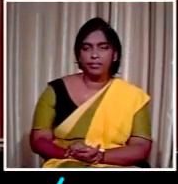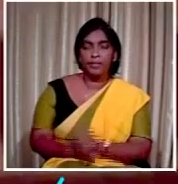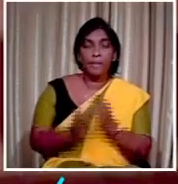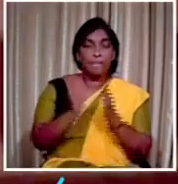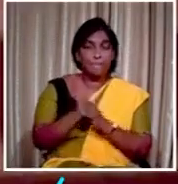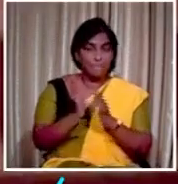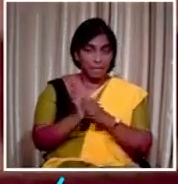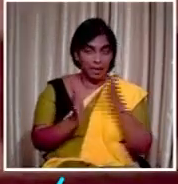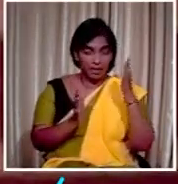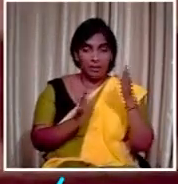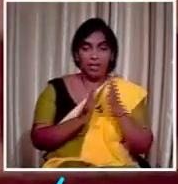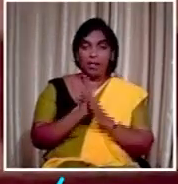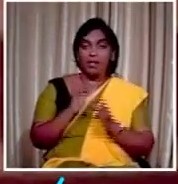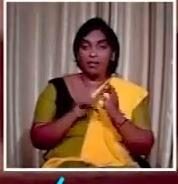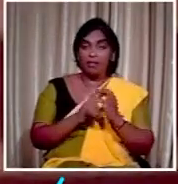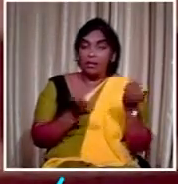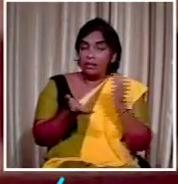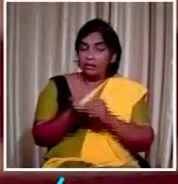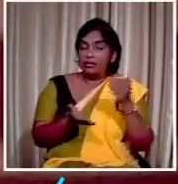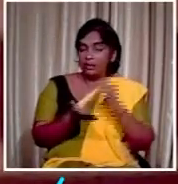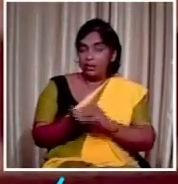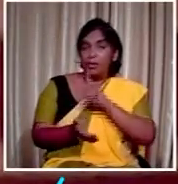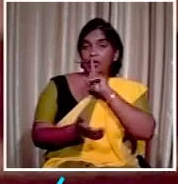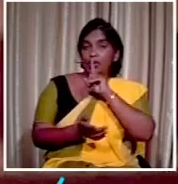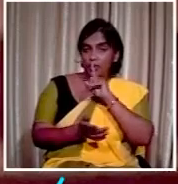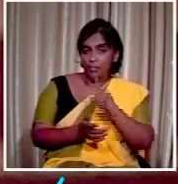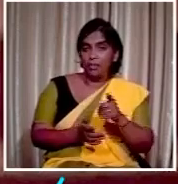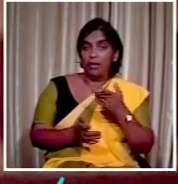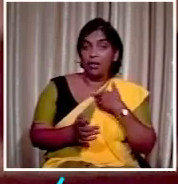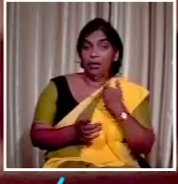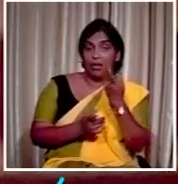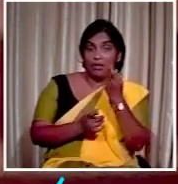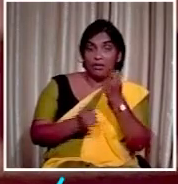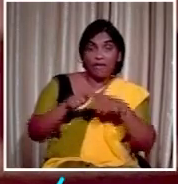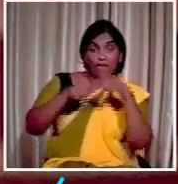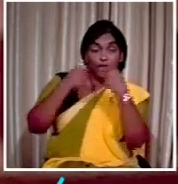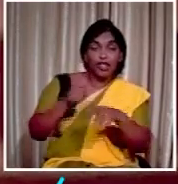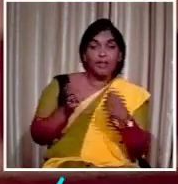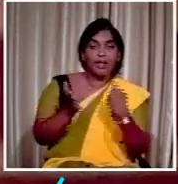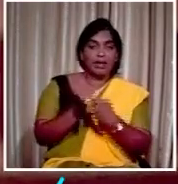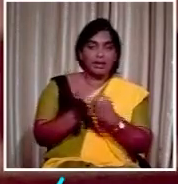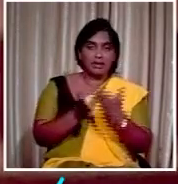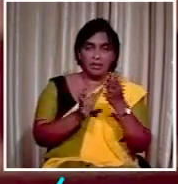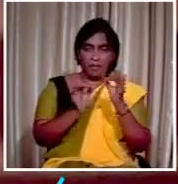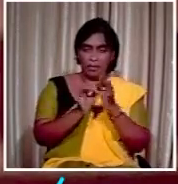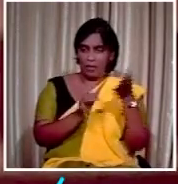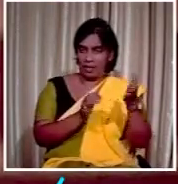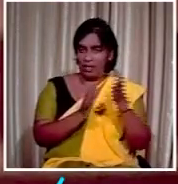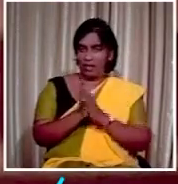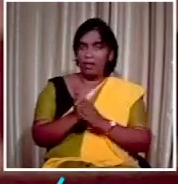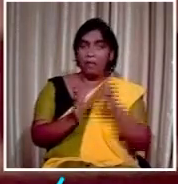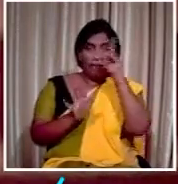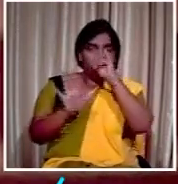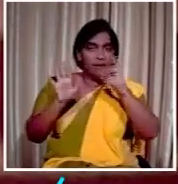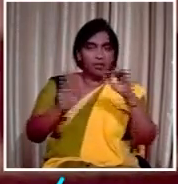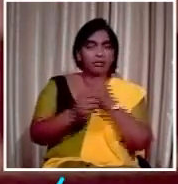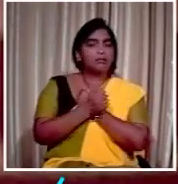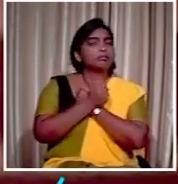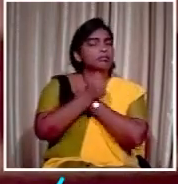මහින්දානන්ද මැතිතුමා දිගින් දිගටම කිව්වා අපිට සල්ලි වේදම් කරන්න රිෂාඩ් බදුරුඩීන් කියන මාස 6ක් කිරේ